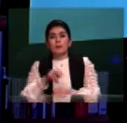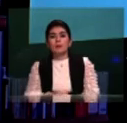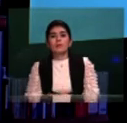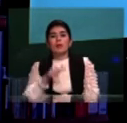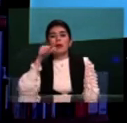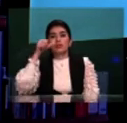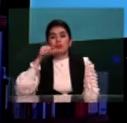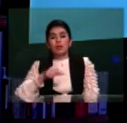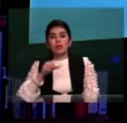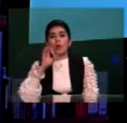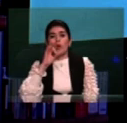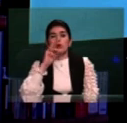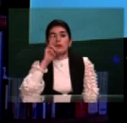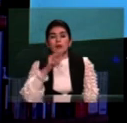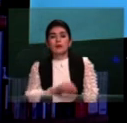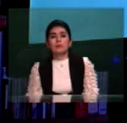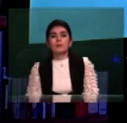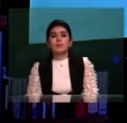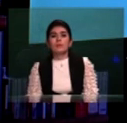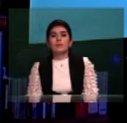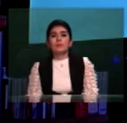производить. Нажимаем на кнопку «Ок».